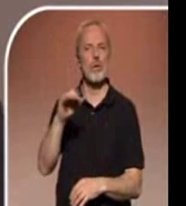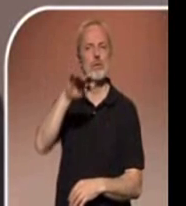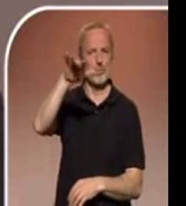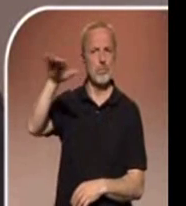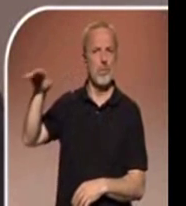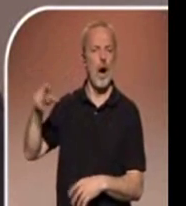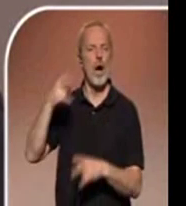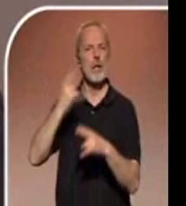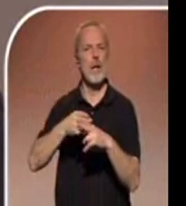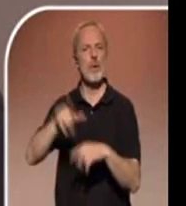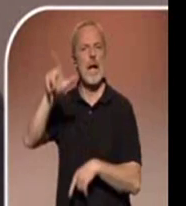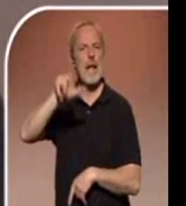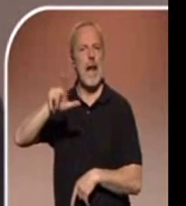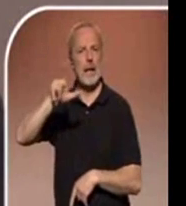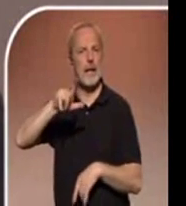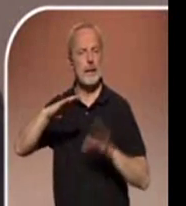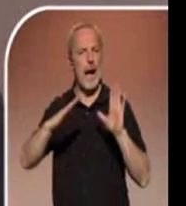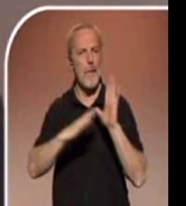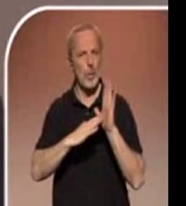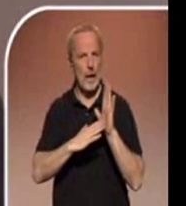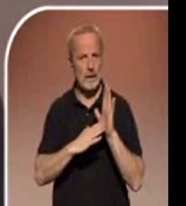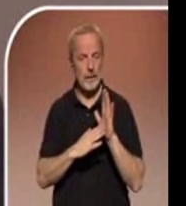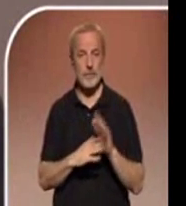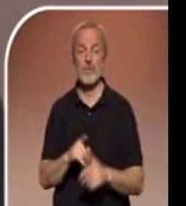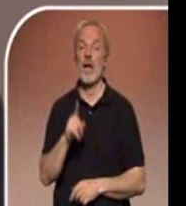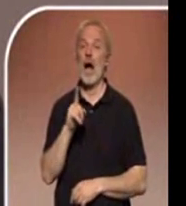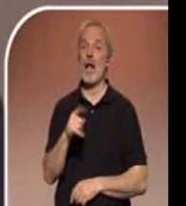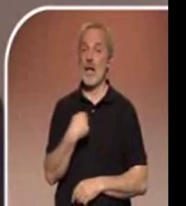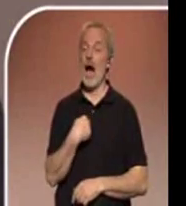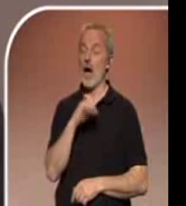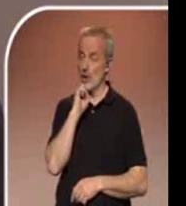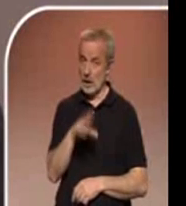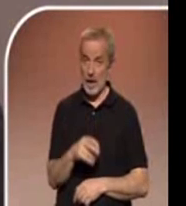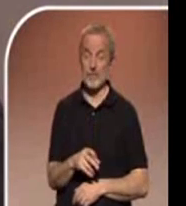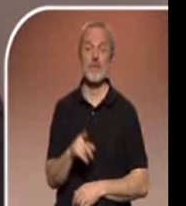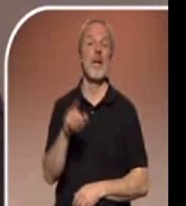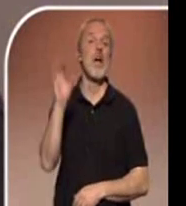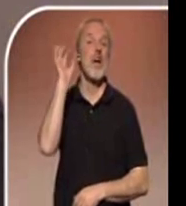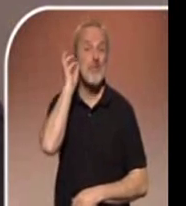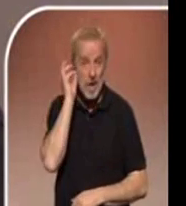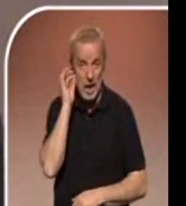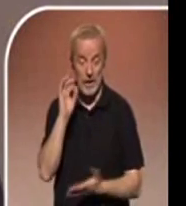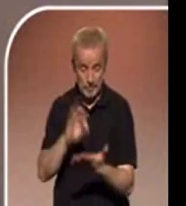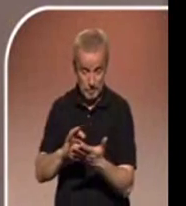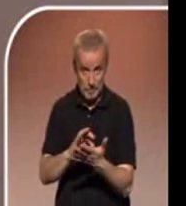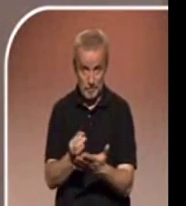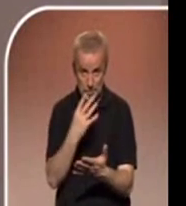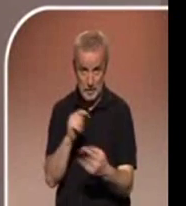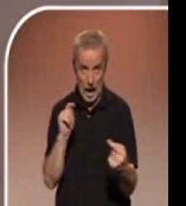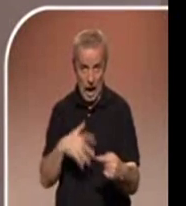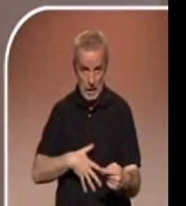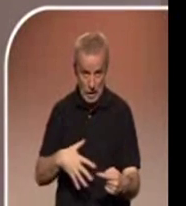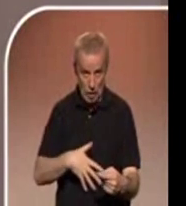populaci, ale my to riziko, že žena dostane trombózu při užívání hormonální antikoncepce a